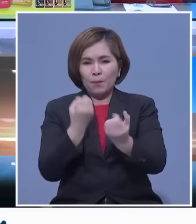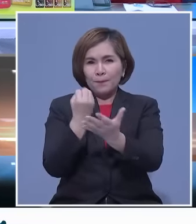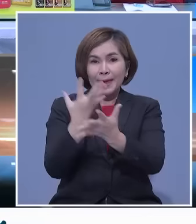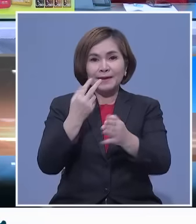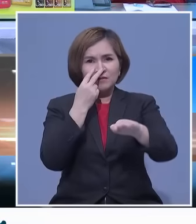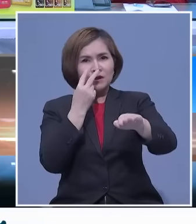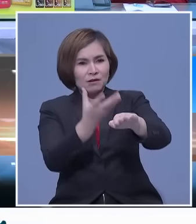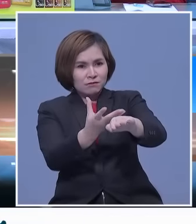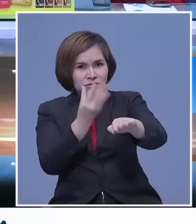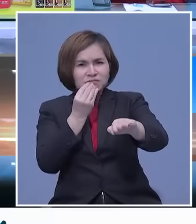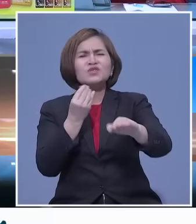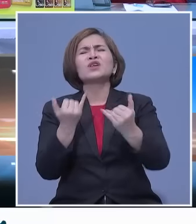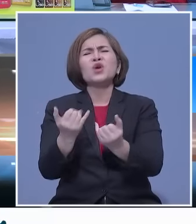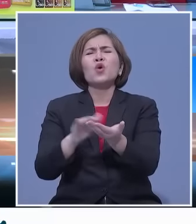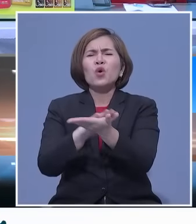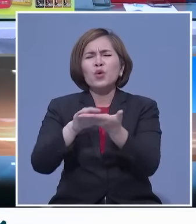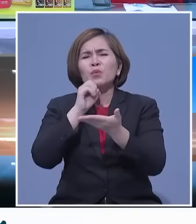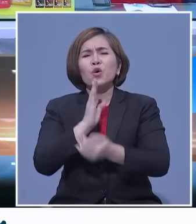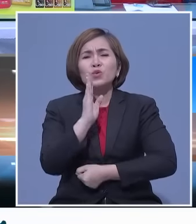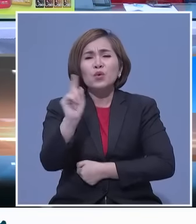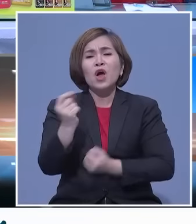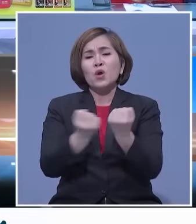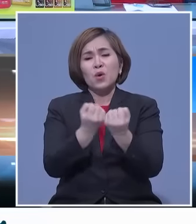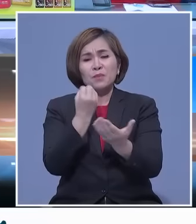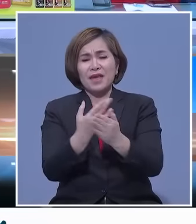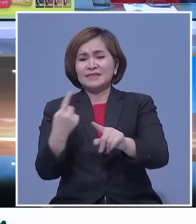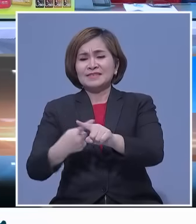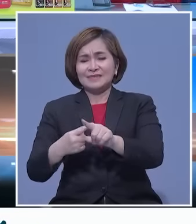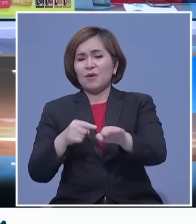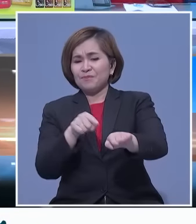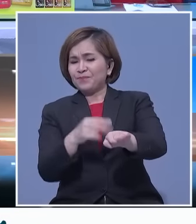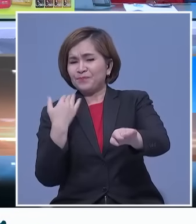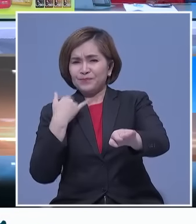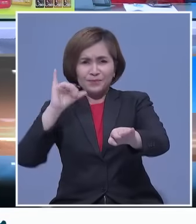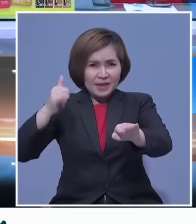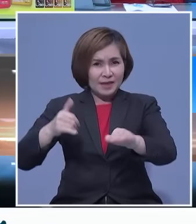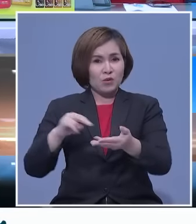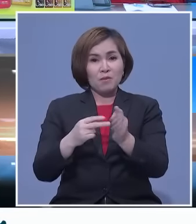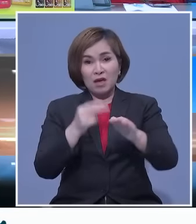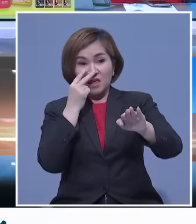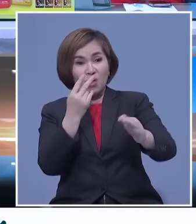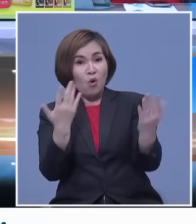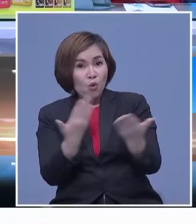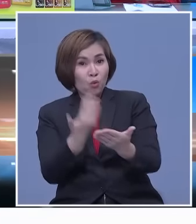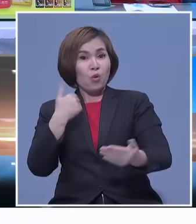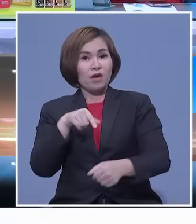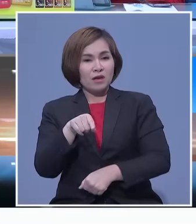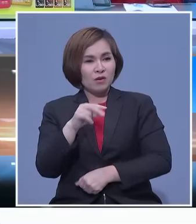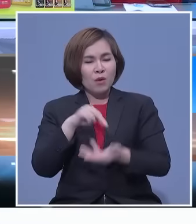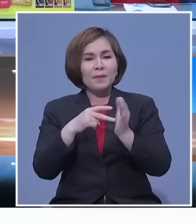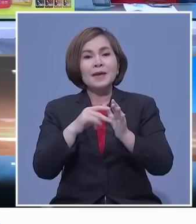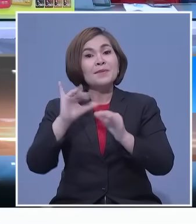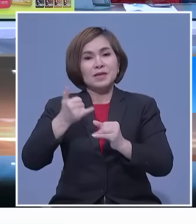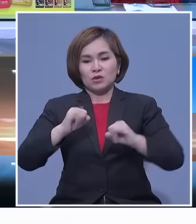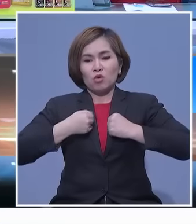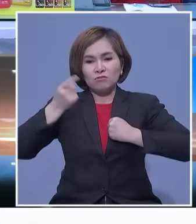ขับซึ่งเดี๋ยวเนี้ยคุณผู้ชมเขาเช่ากันได้นะ Superคารที่เอาไปจอดกันนะคะเอาไปให้เห็นชัดๆเลยว่ารวยแบบรวยแบบรวยตะโกนอ่ะ